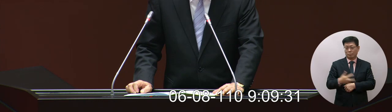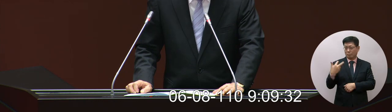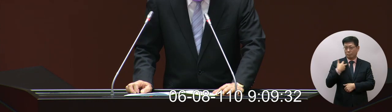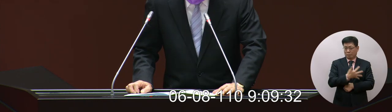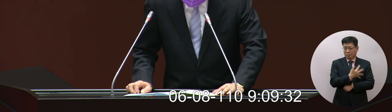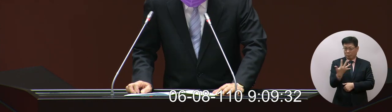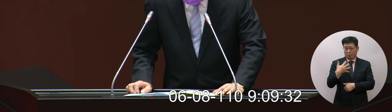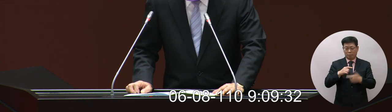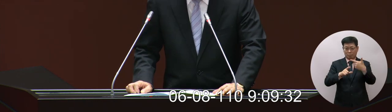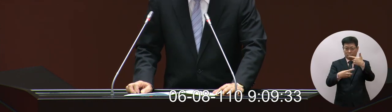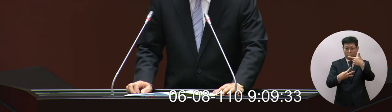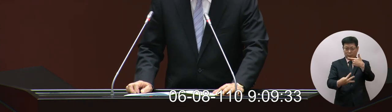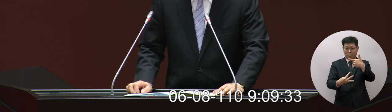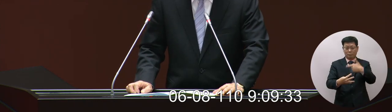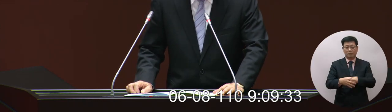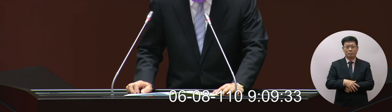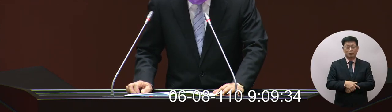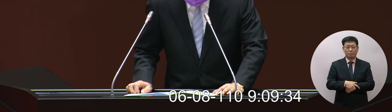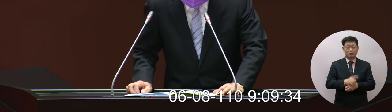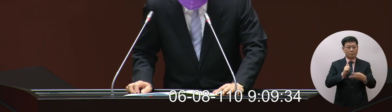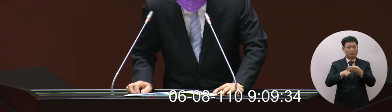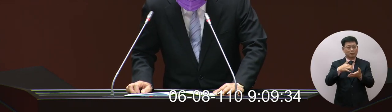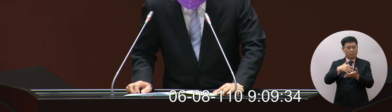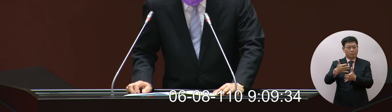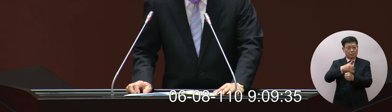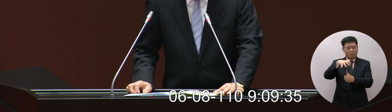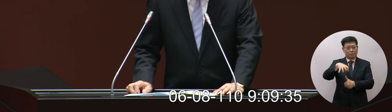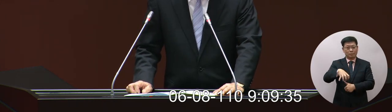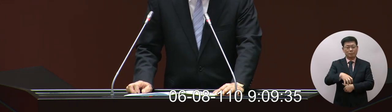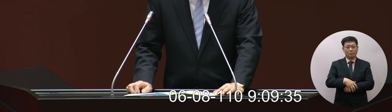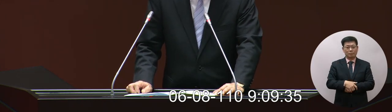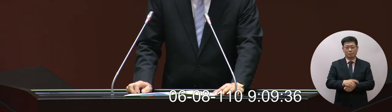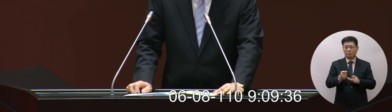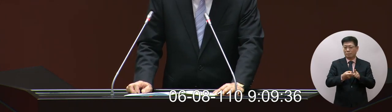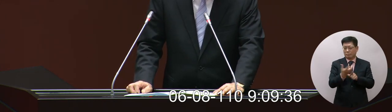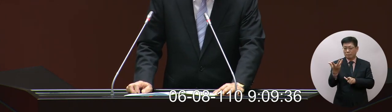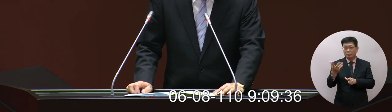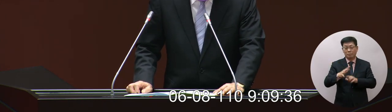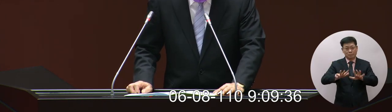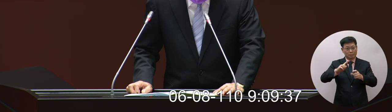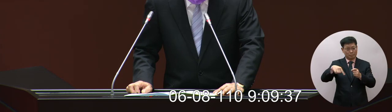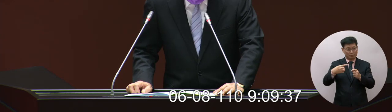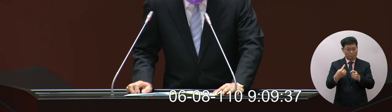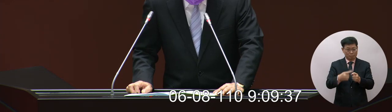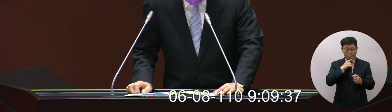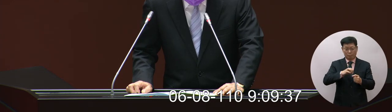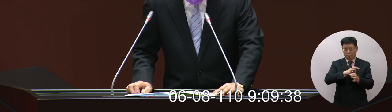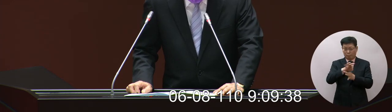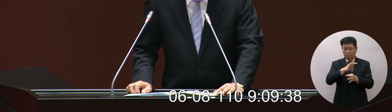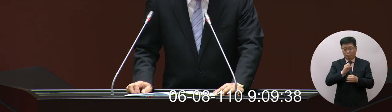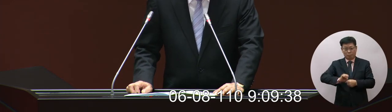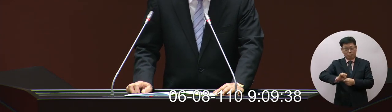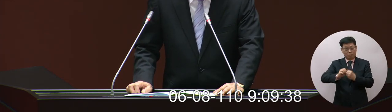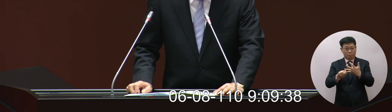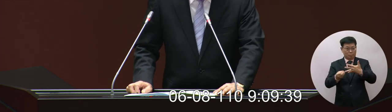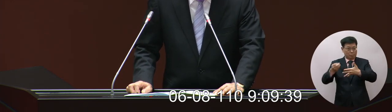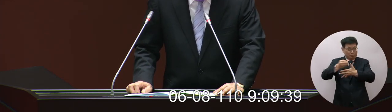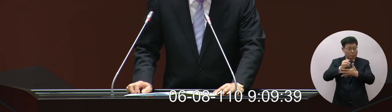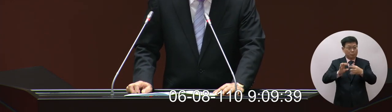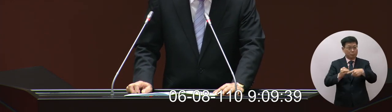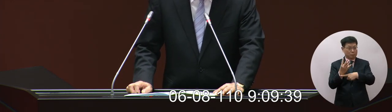拜五6月4号，主计总处公布今年经济成长率预